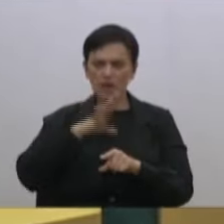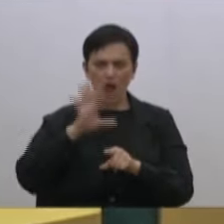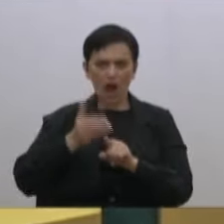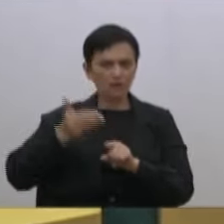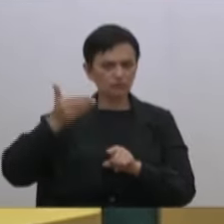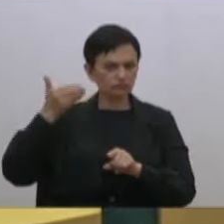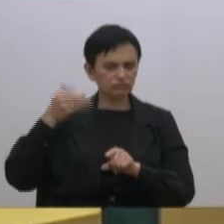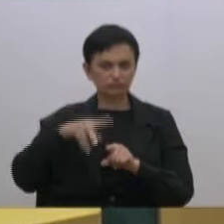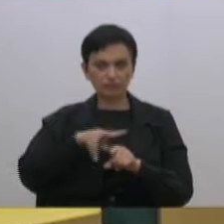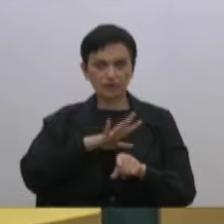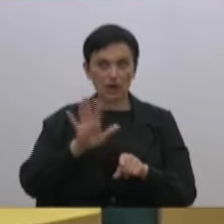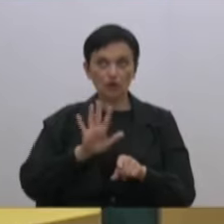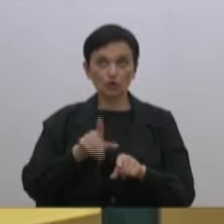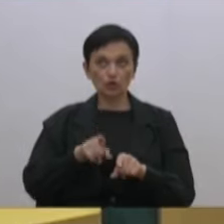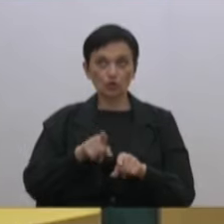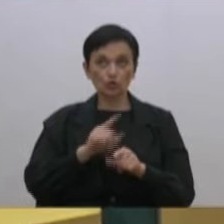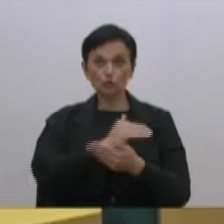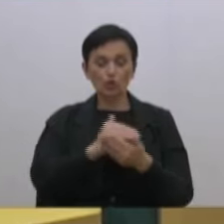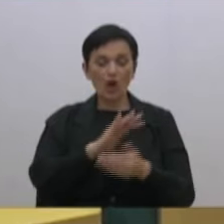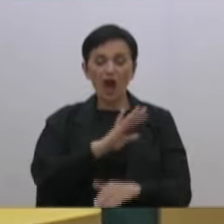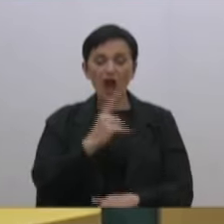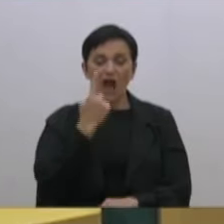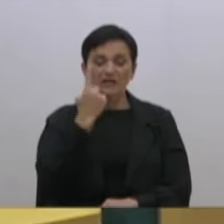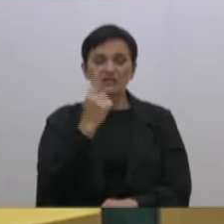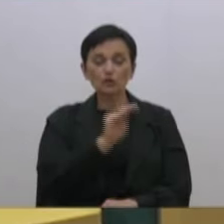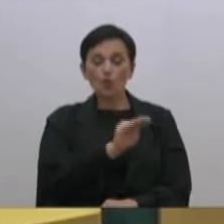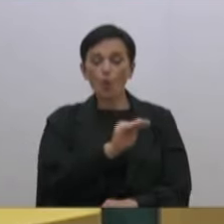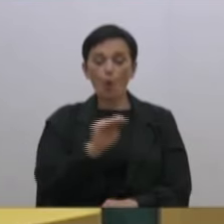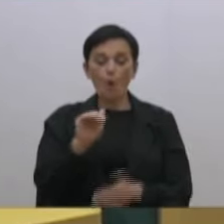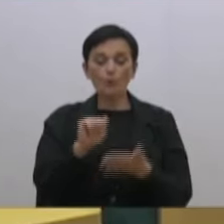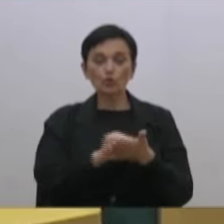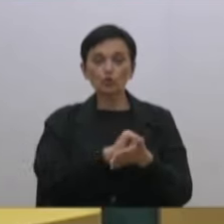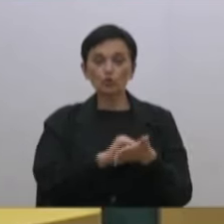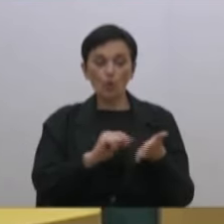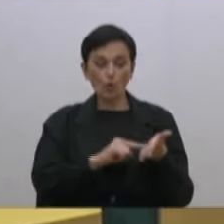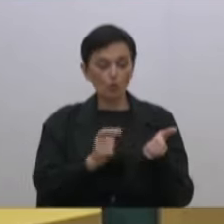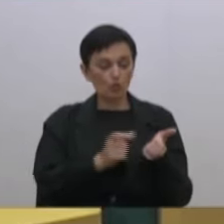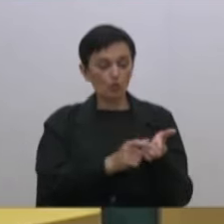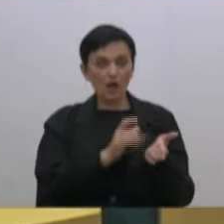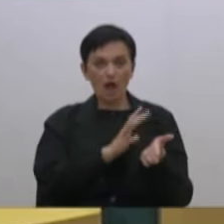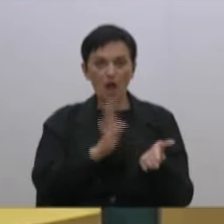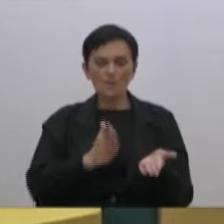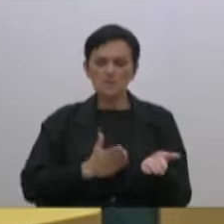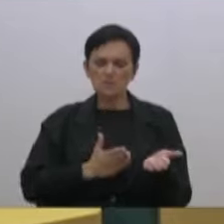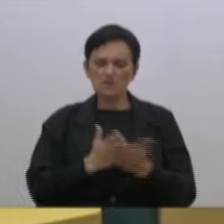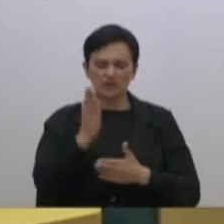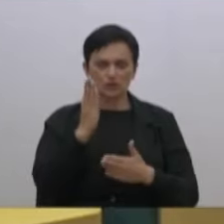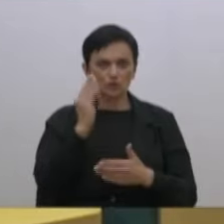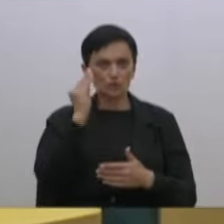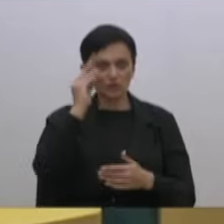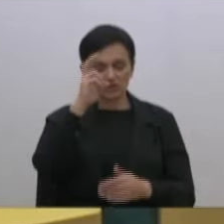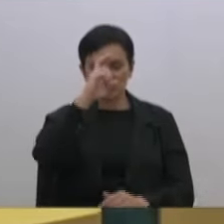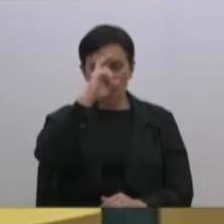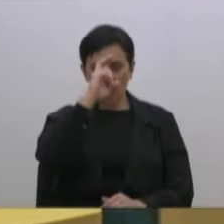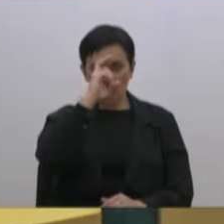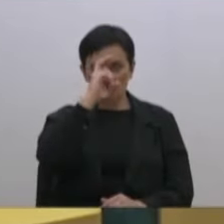ევროკავშირის და არც ევროსაბჭოს დონეზე, არც ერთ ოფიციალურ დოკუმენტში და სწორედ პრინციპული პოზიციის და